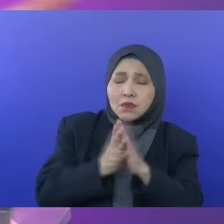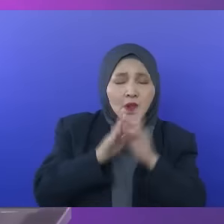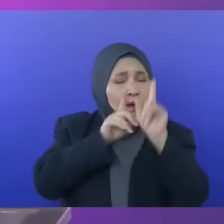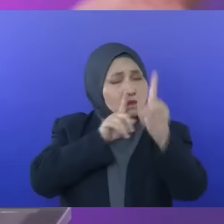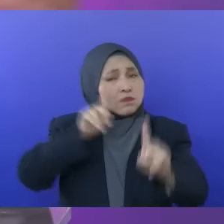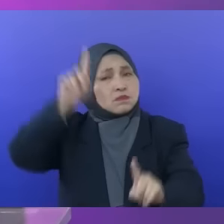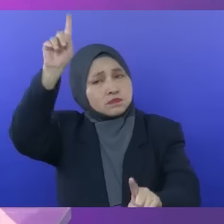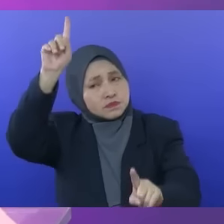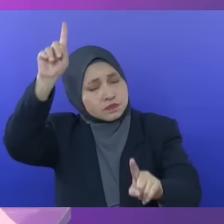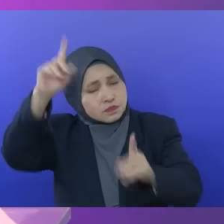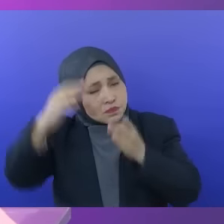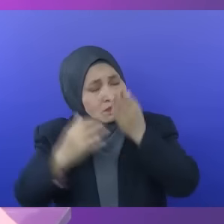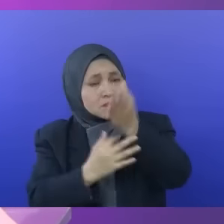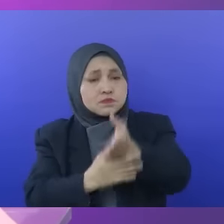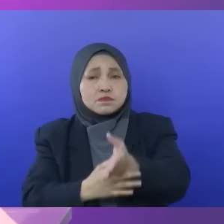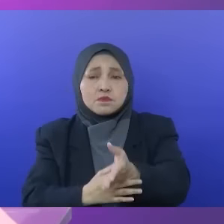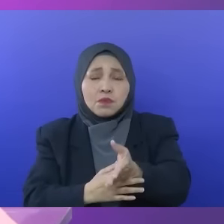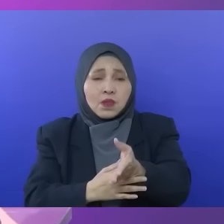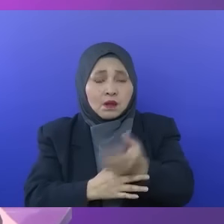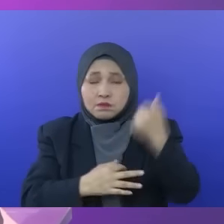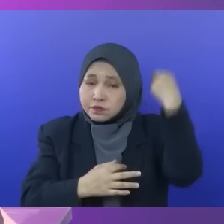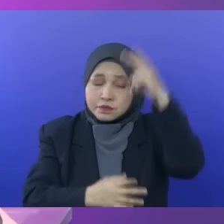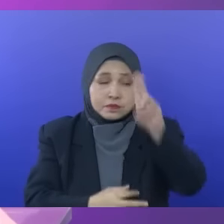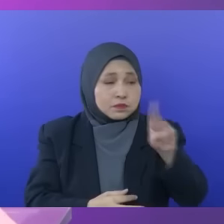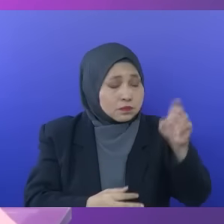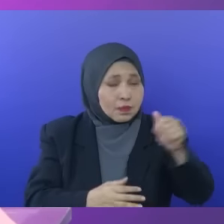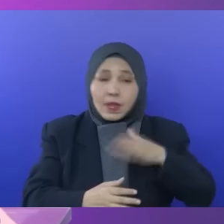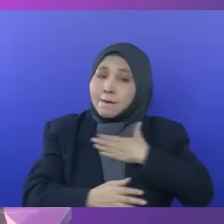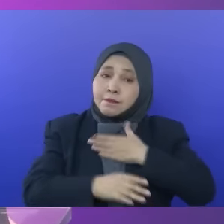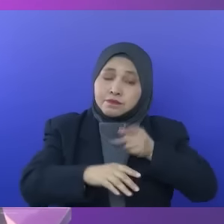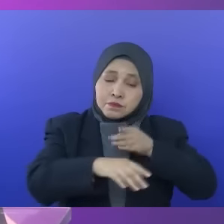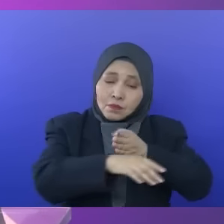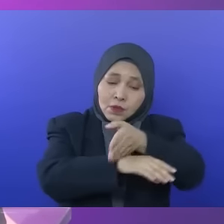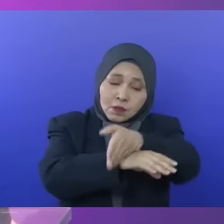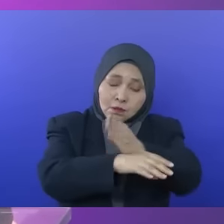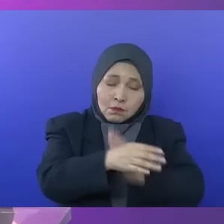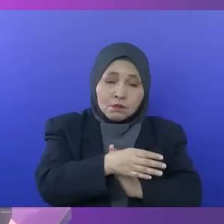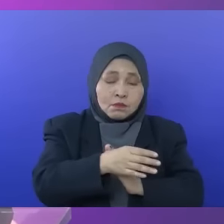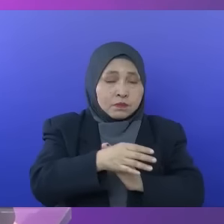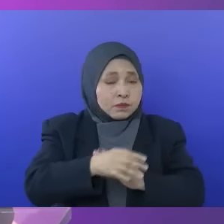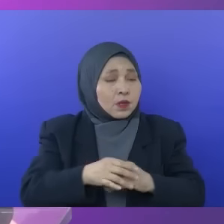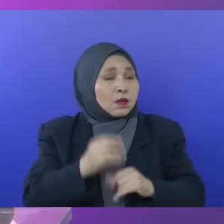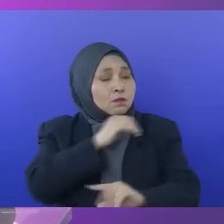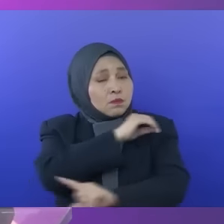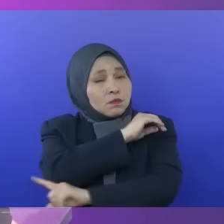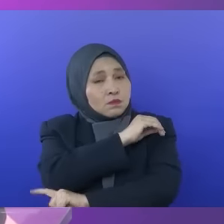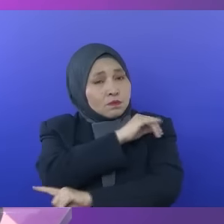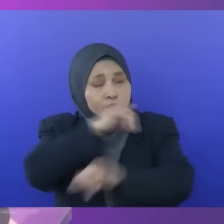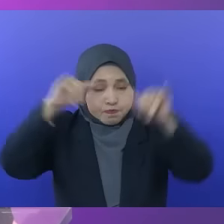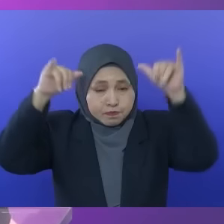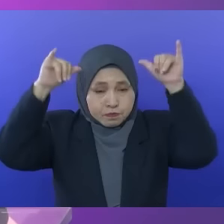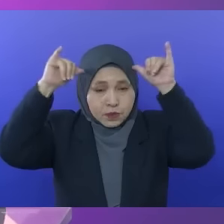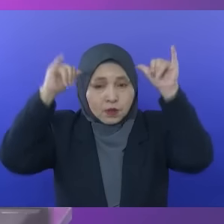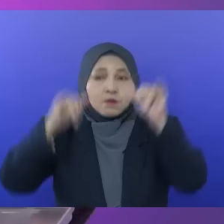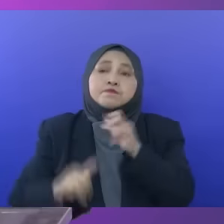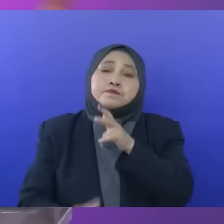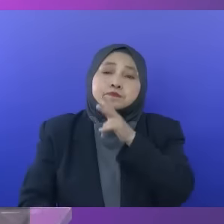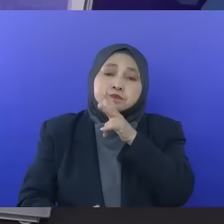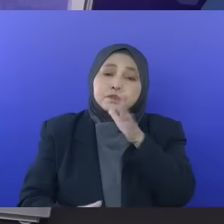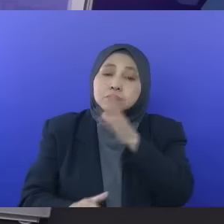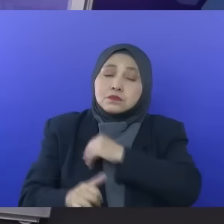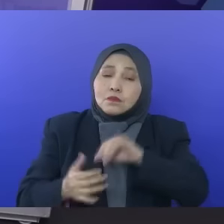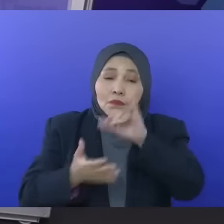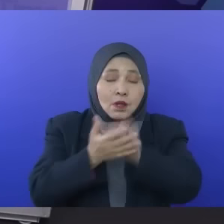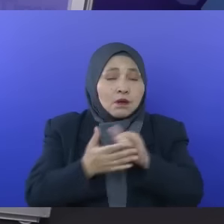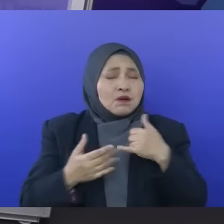Allah melalui lidah Nabi Musa sila sembelih satu al-baqarah seekor lembut betina tetapi biasalah